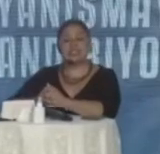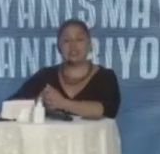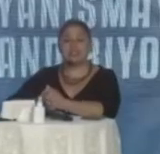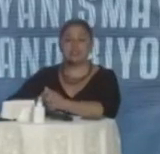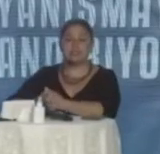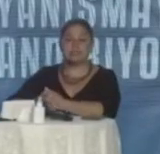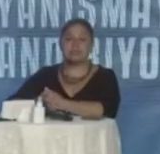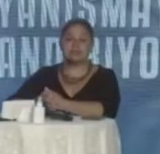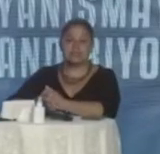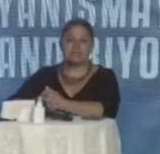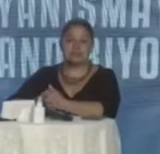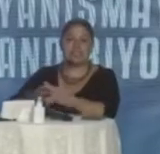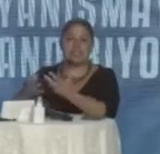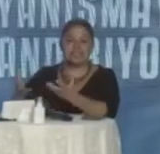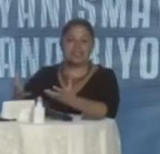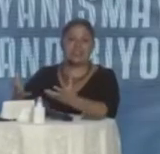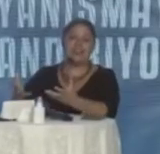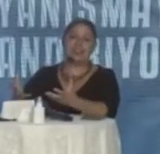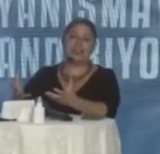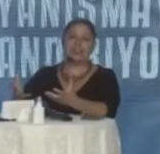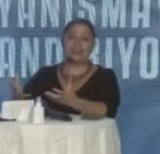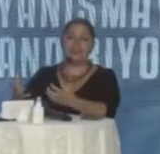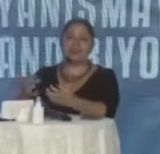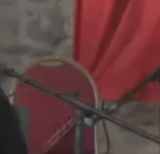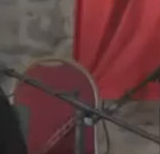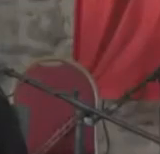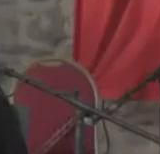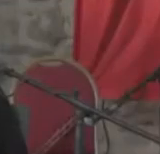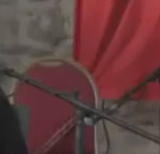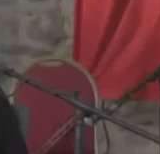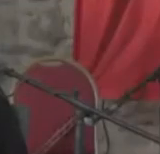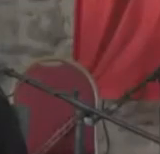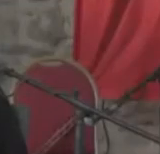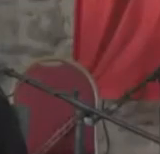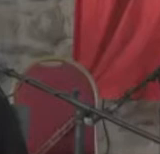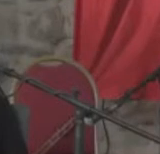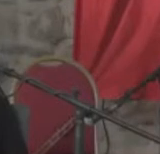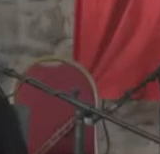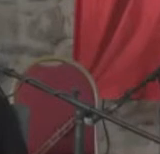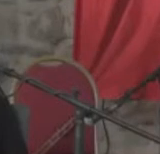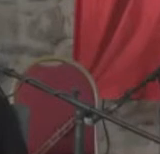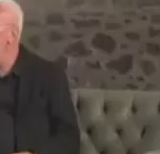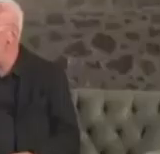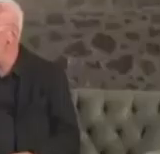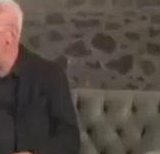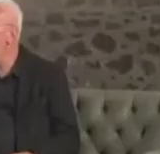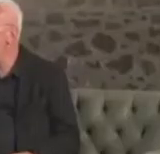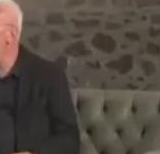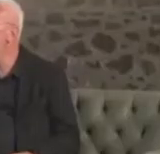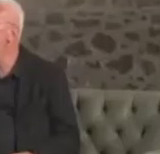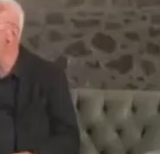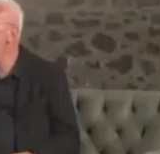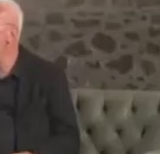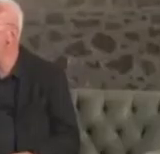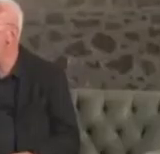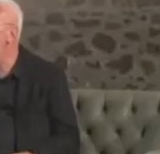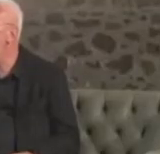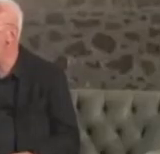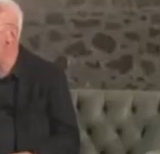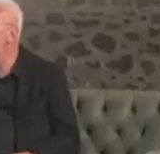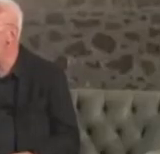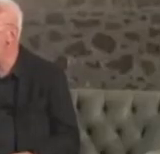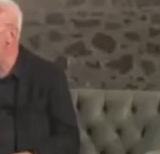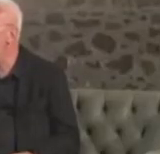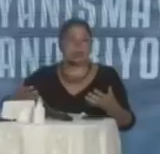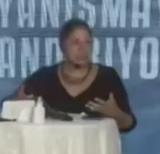sevgili Nevşin, biz İzmir'de değil mi, Ege'de domatesin tadı ayrıydı, peşinde koşardık. Şimdi bütün ürünlerin tadı birbirine benzer